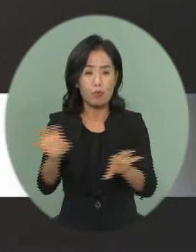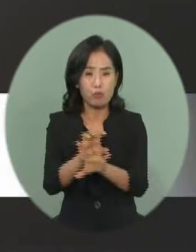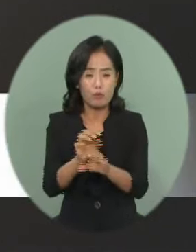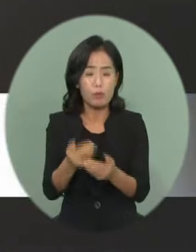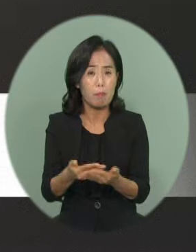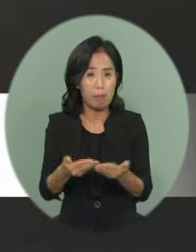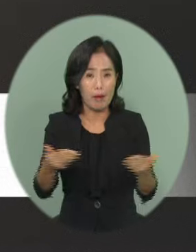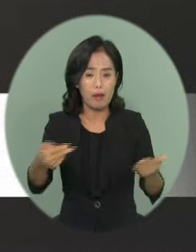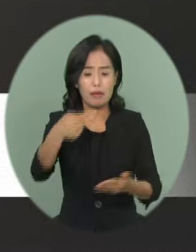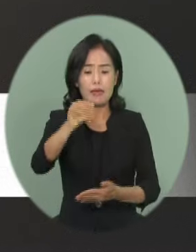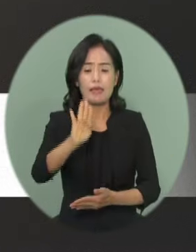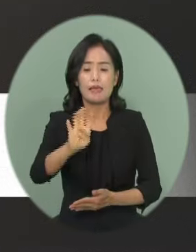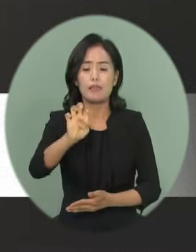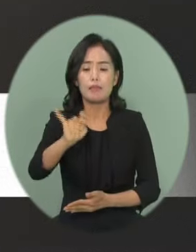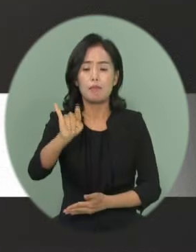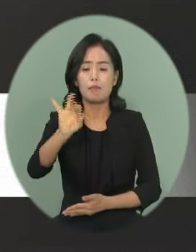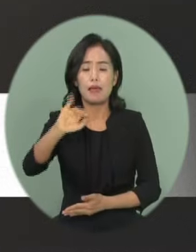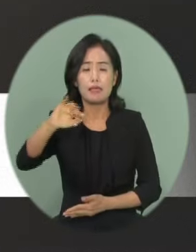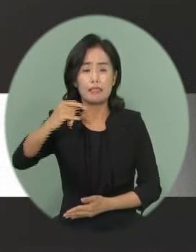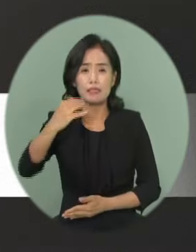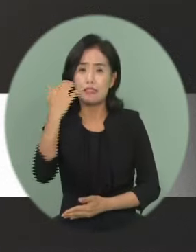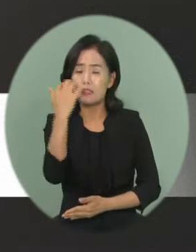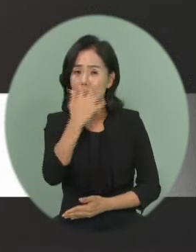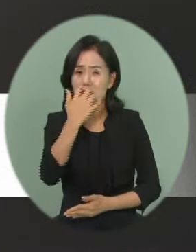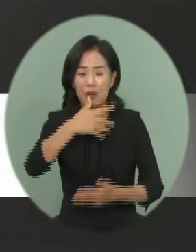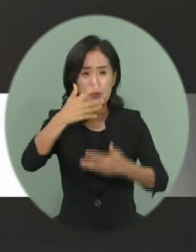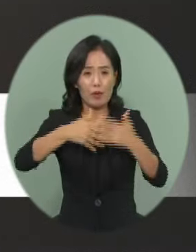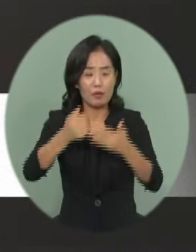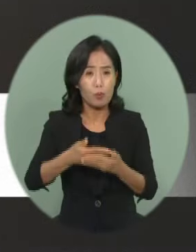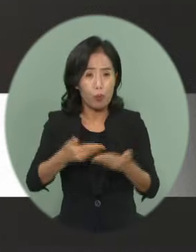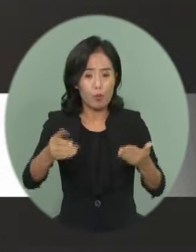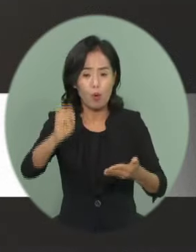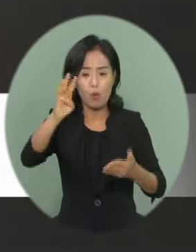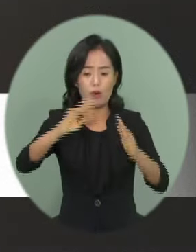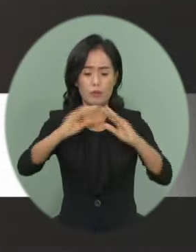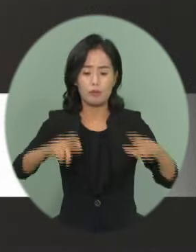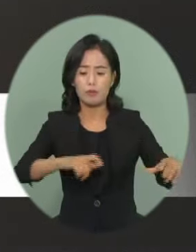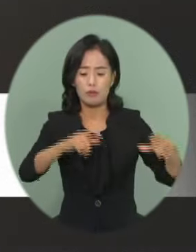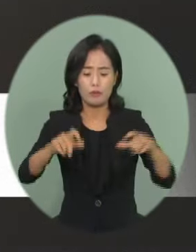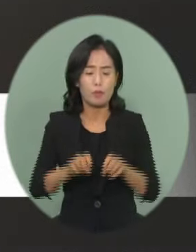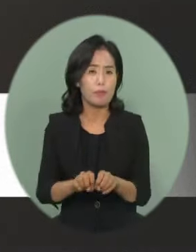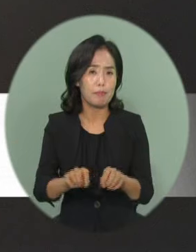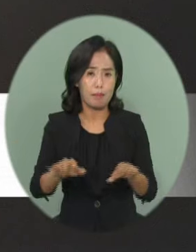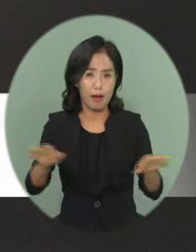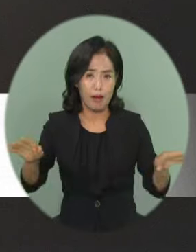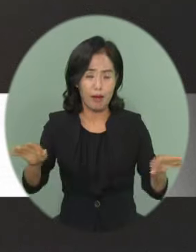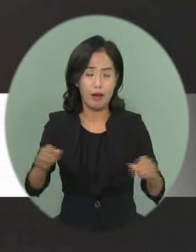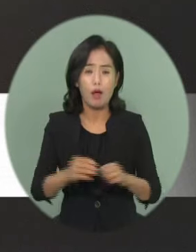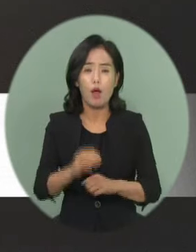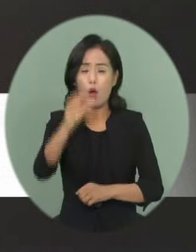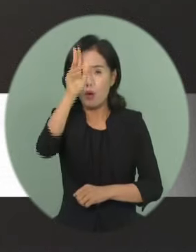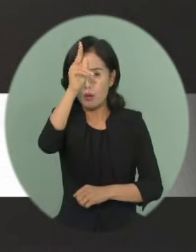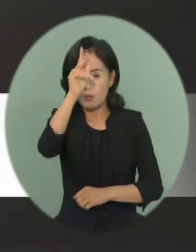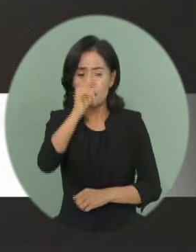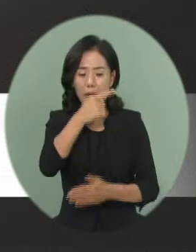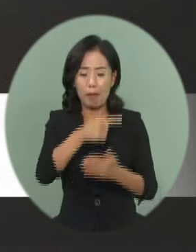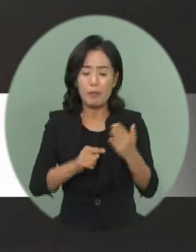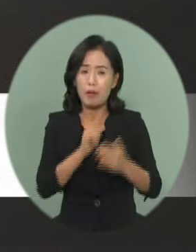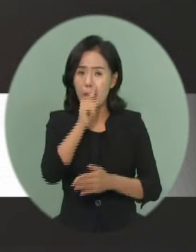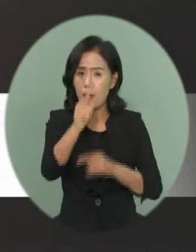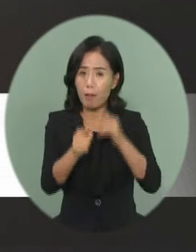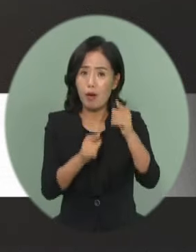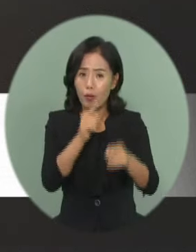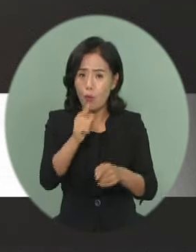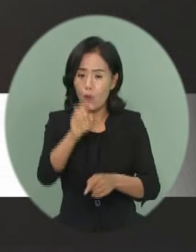이른바 페이크 음란물 피해 공포가 광주전남 지역에서도 확산되고 있습니다 경찰에는 피해 신고가 있 따르고